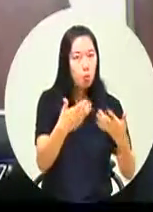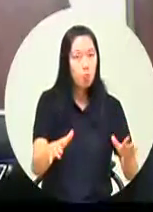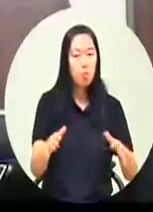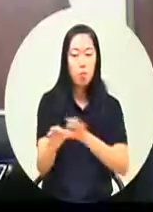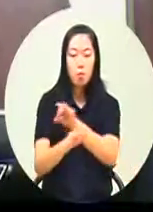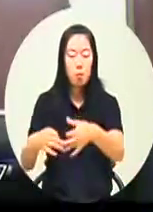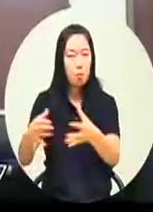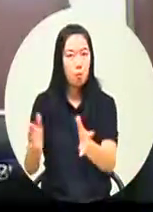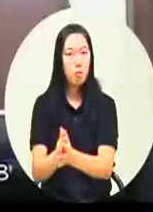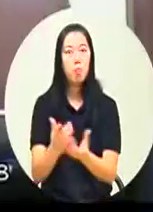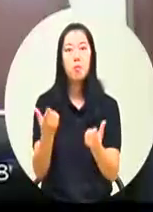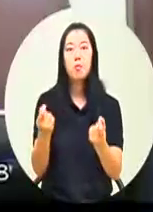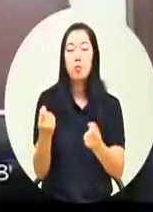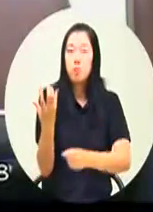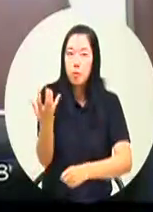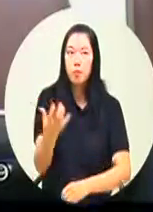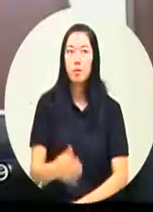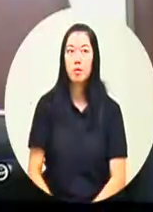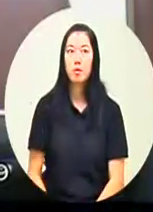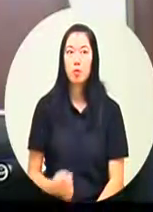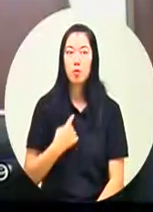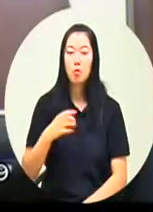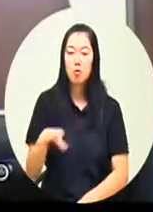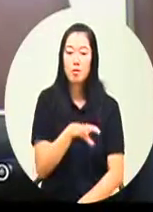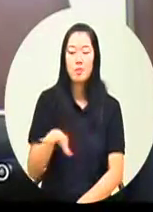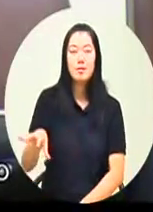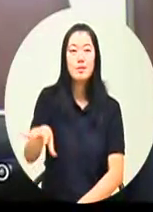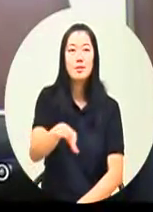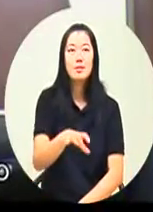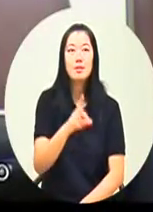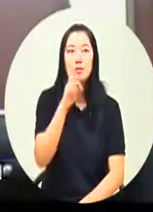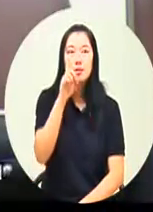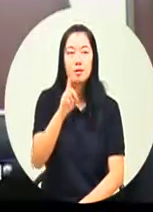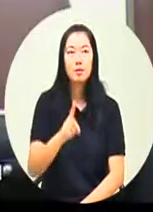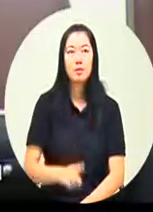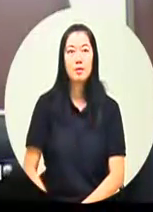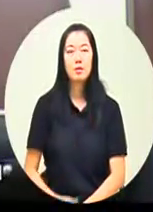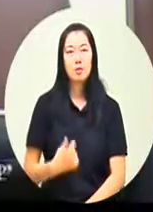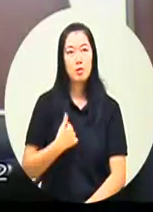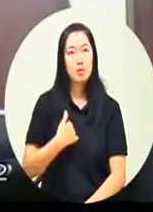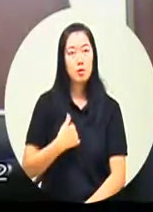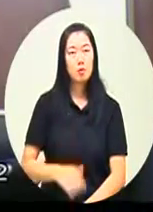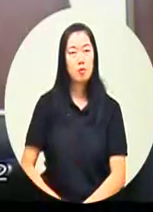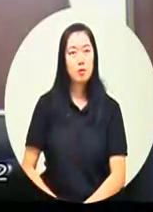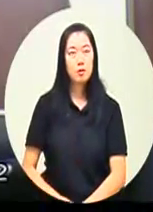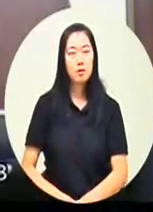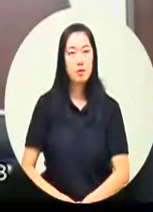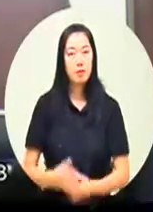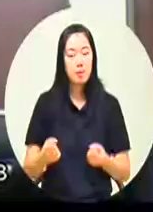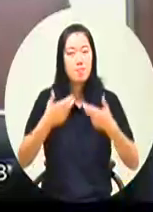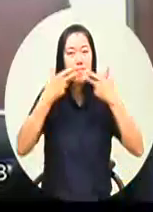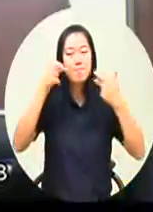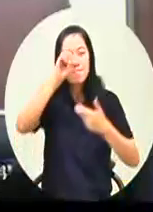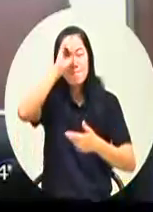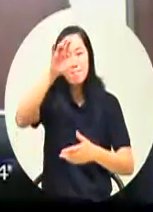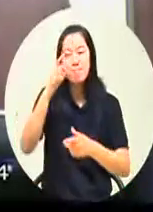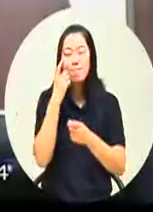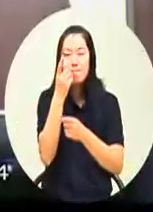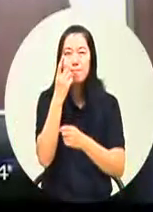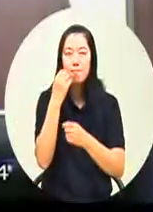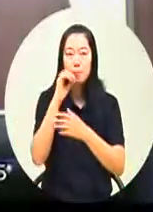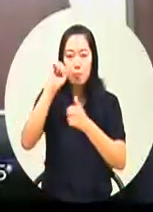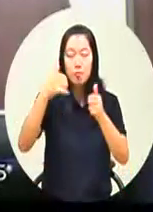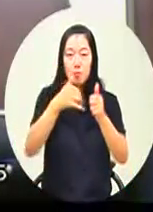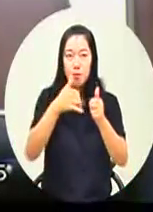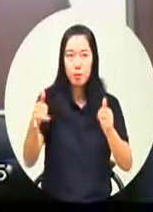更多，因为我只是一个我们只是一个地方的还在野党的议员， 我光最近这两个月都已经很多